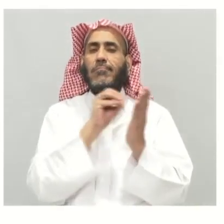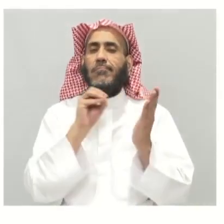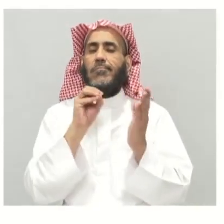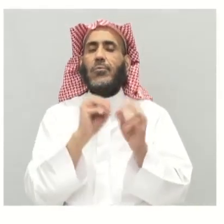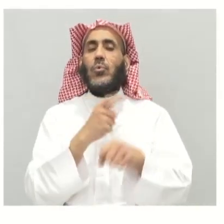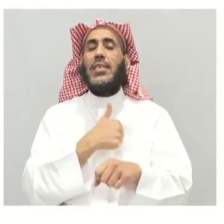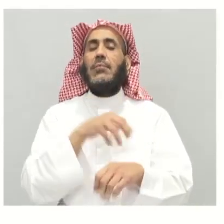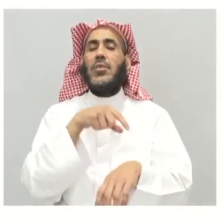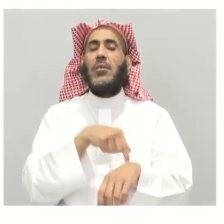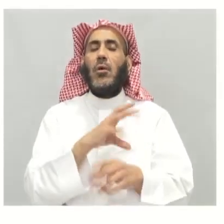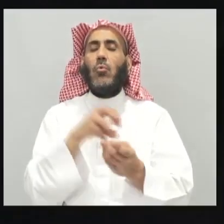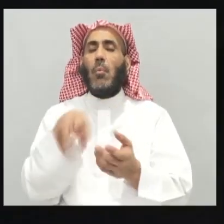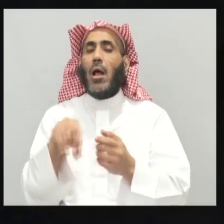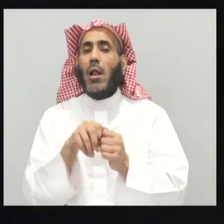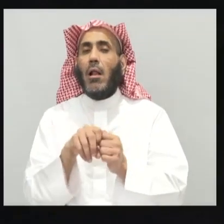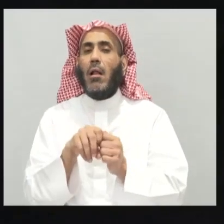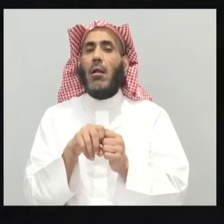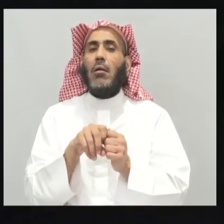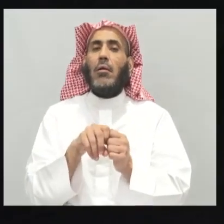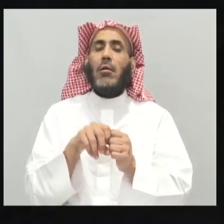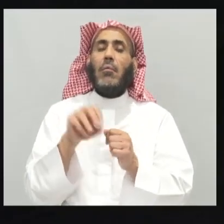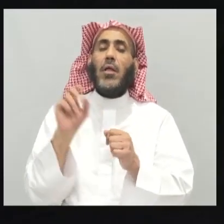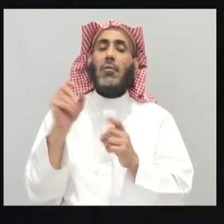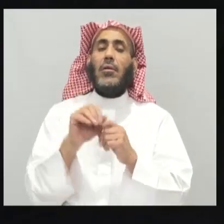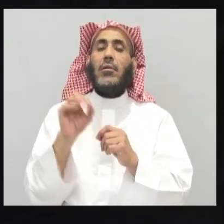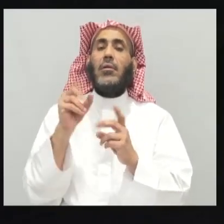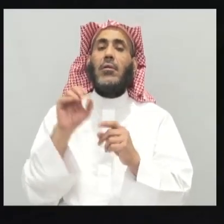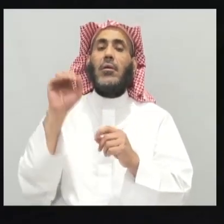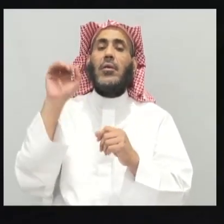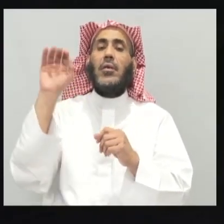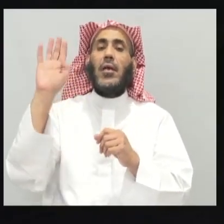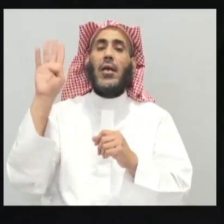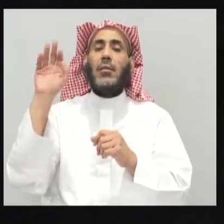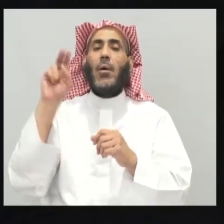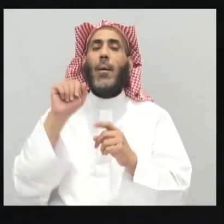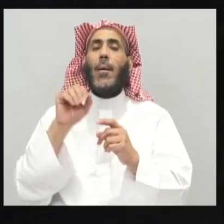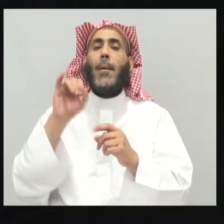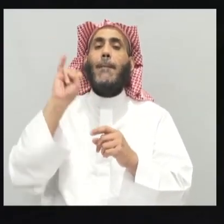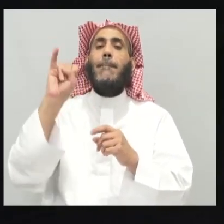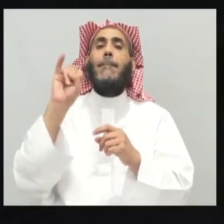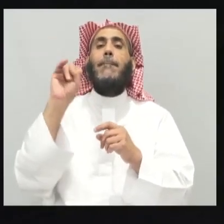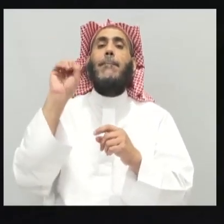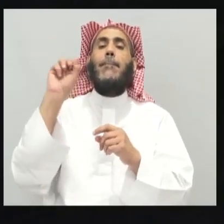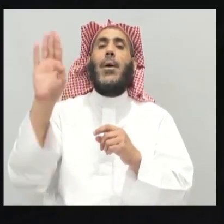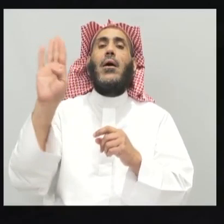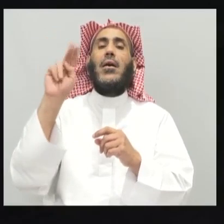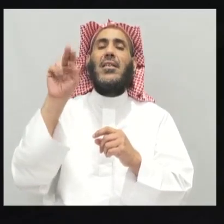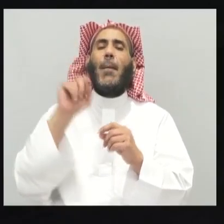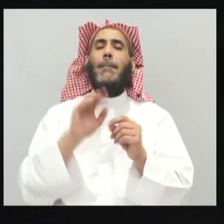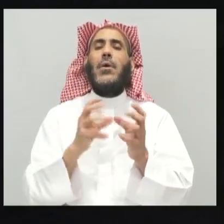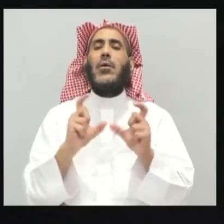نصوغ اسم الزمان والمكان من هذا الفعل، من الفعل كتب، أقول مكتب، طبعا ويدل